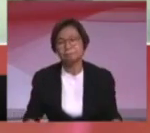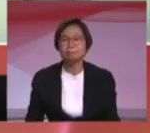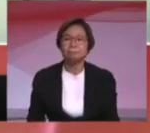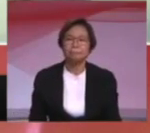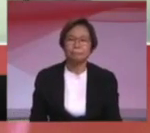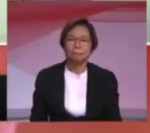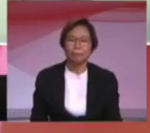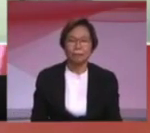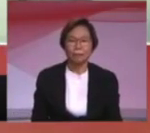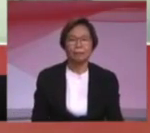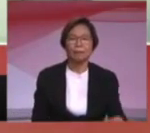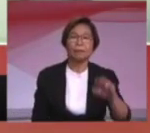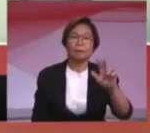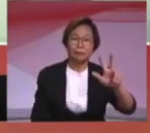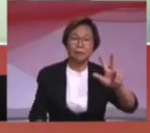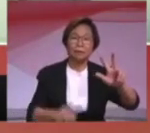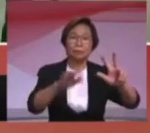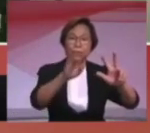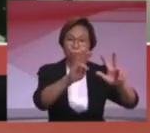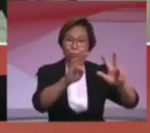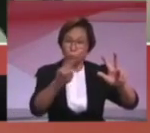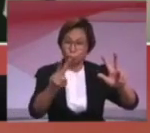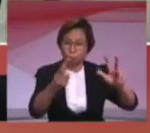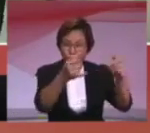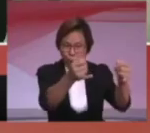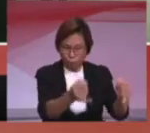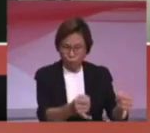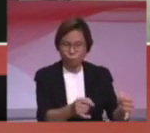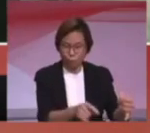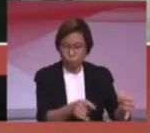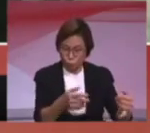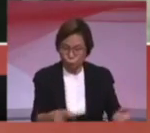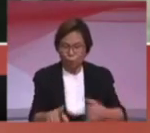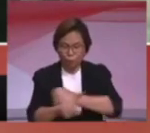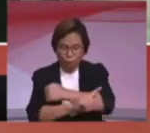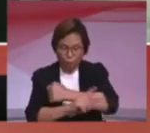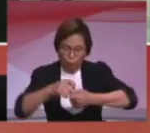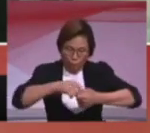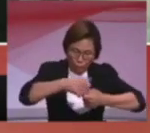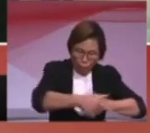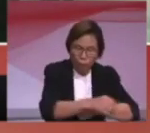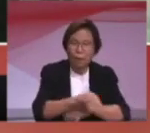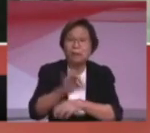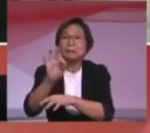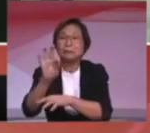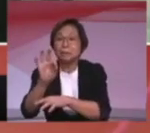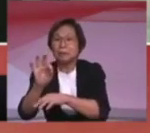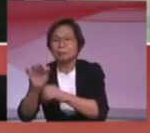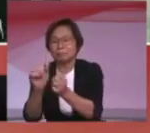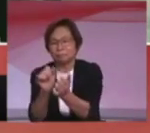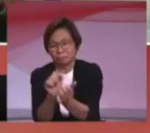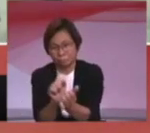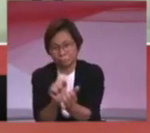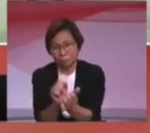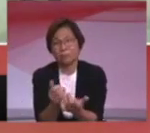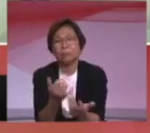itu, seramai 372 individu telah dikompaun dan 9 individu pula direman.